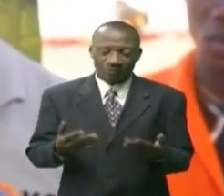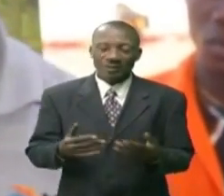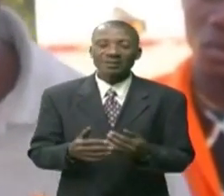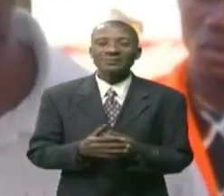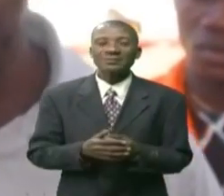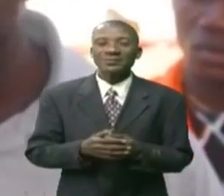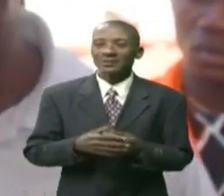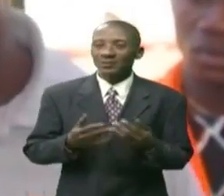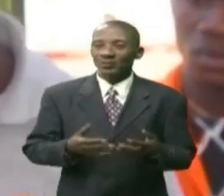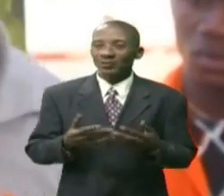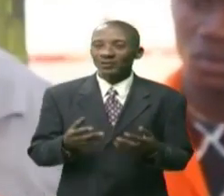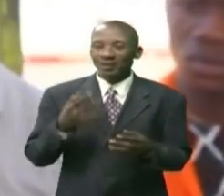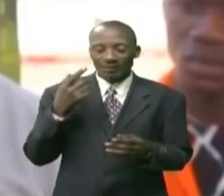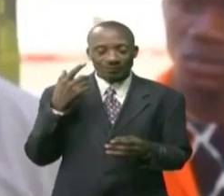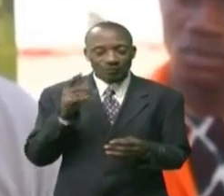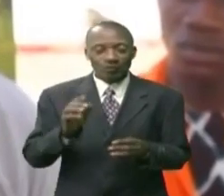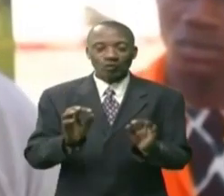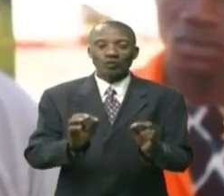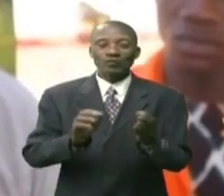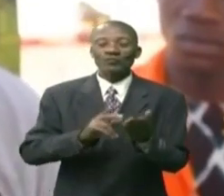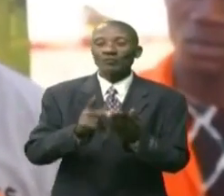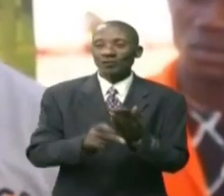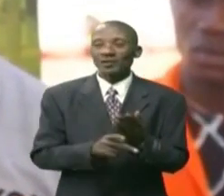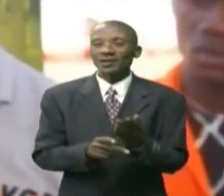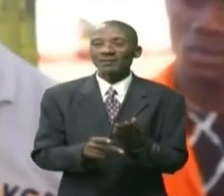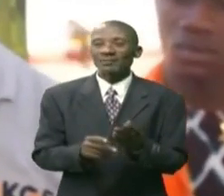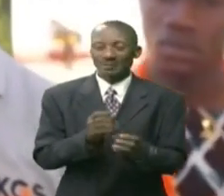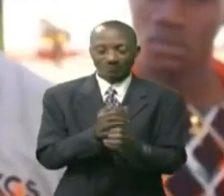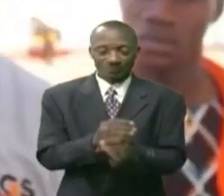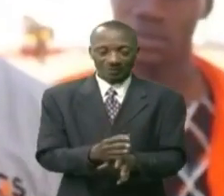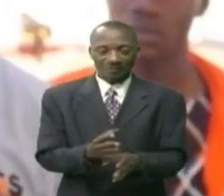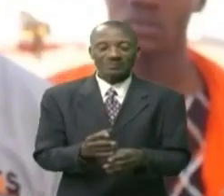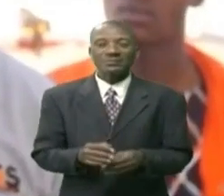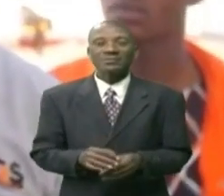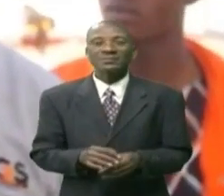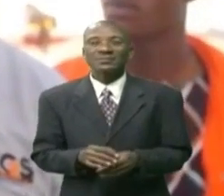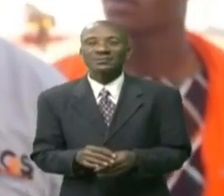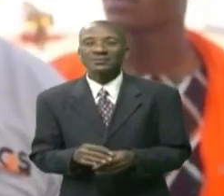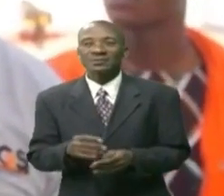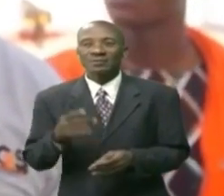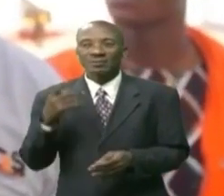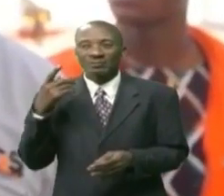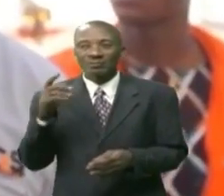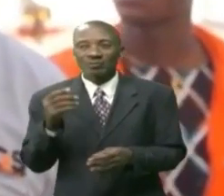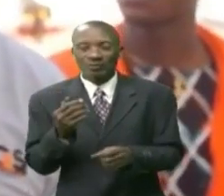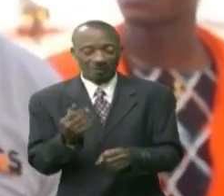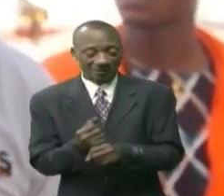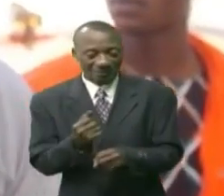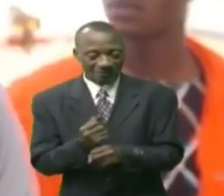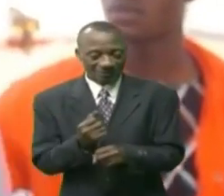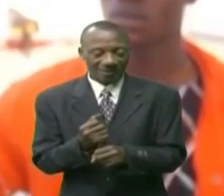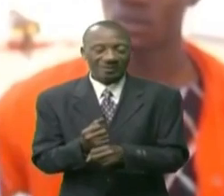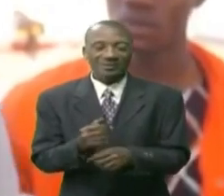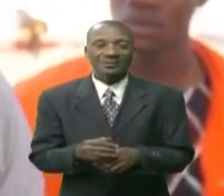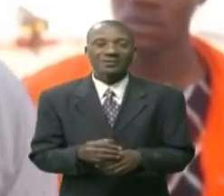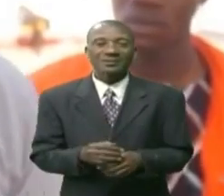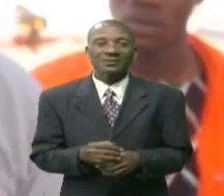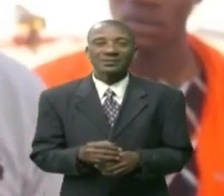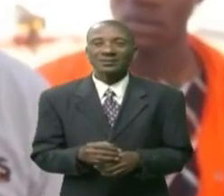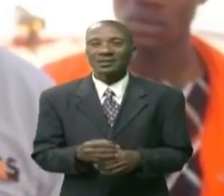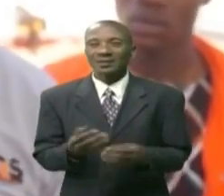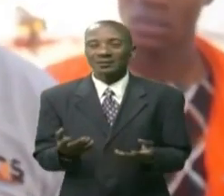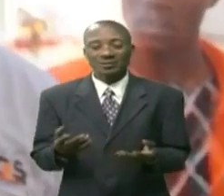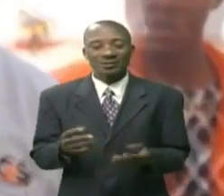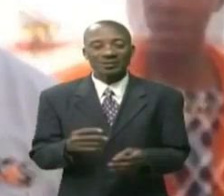dans le sens que le président visite, il voit les œuvres que nous faisons, et ça l'encourage effectivement pour la pression qu'il est en train de